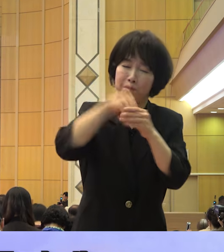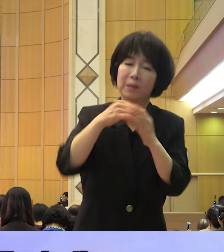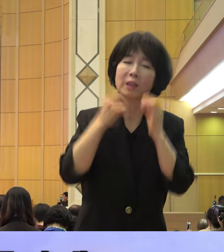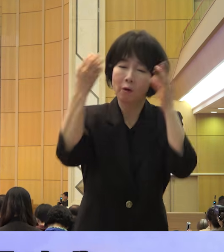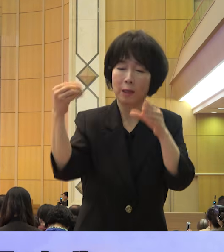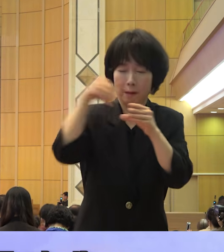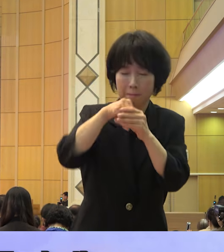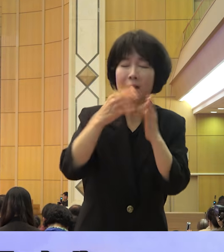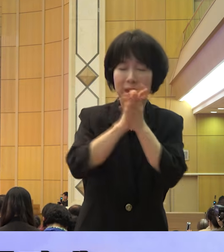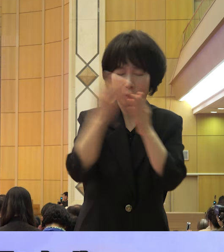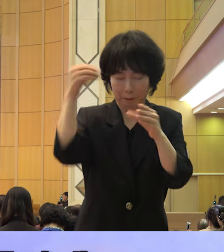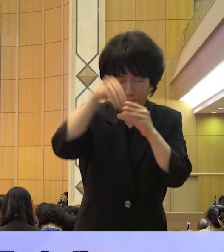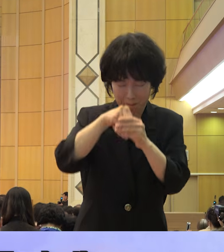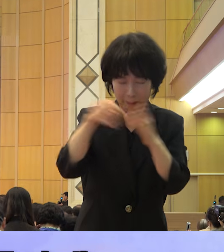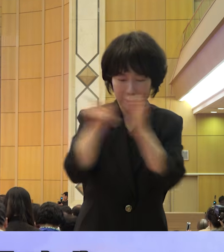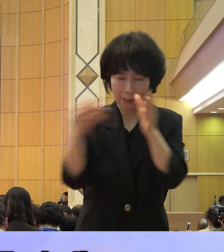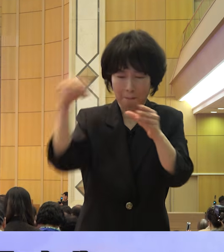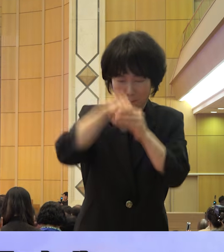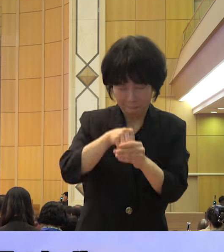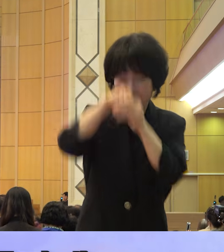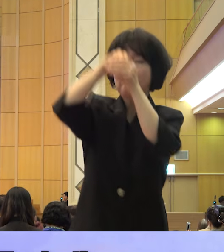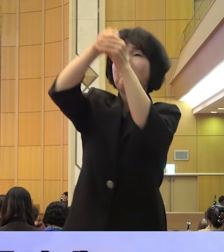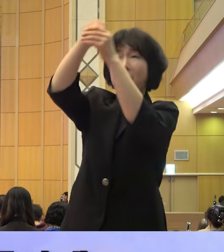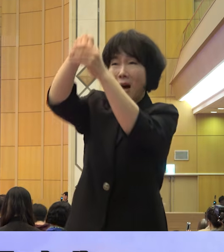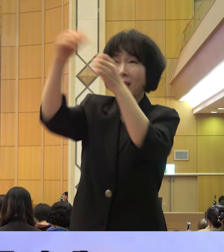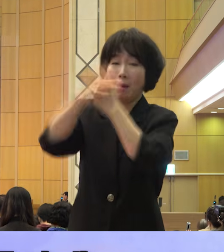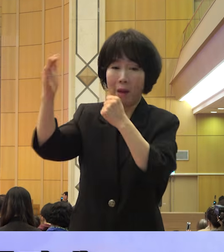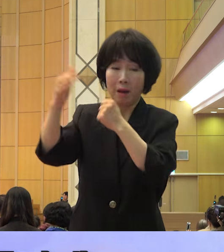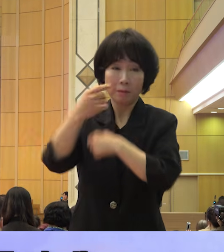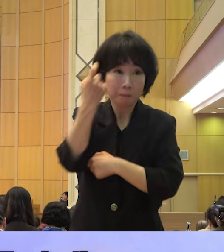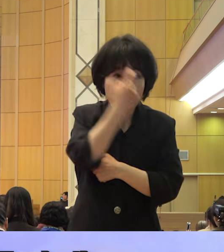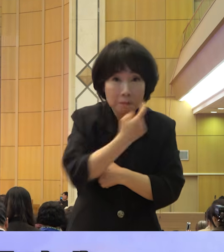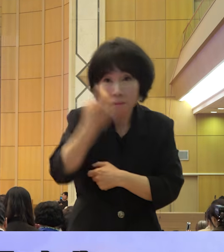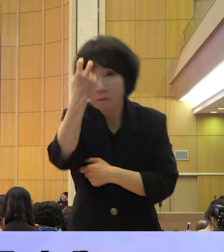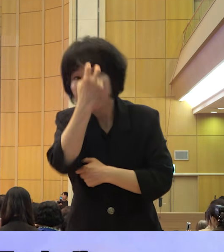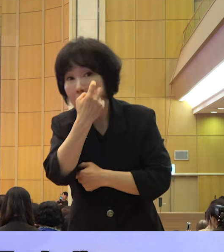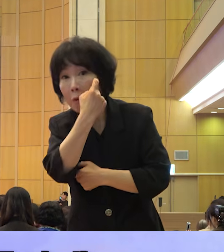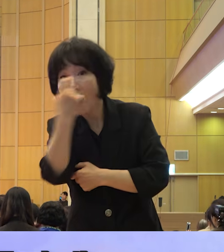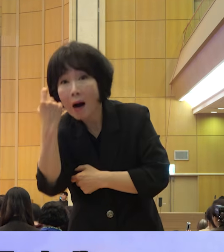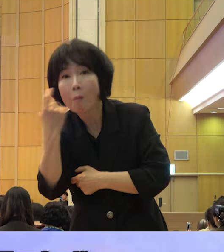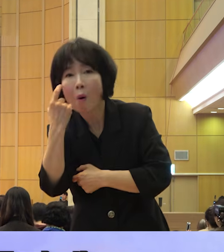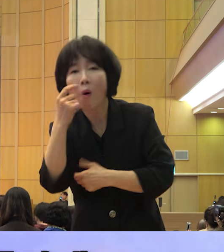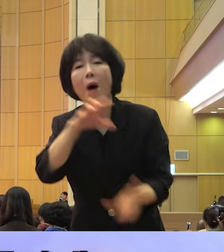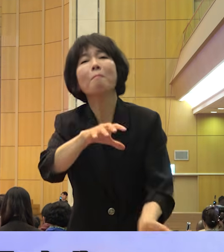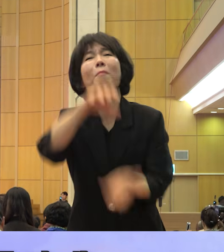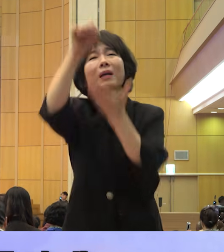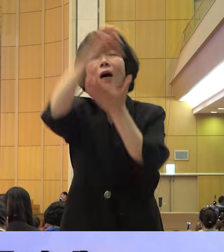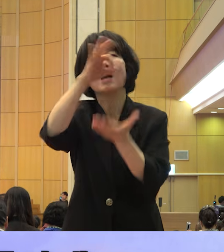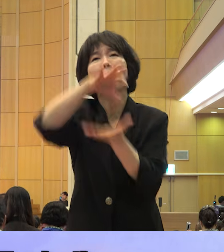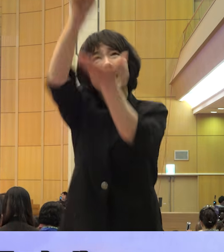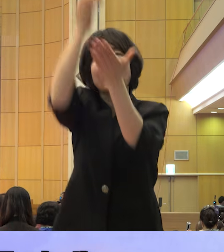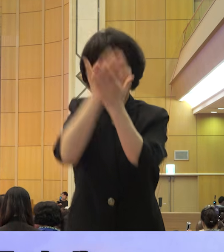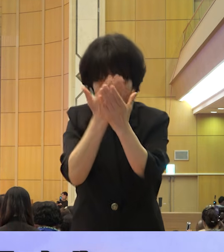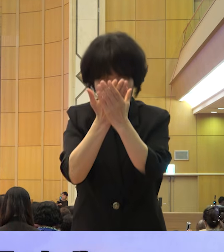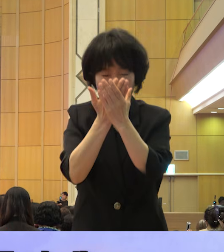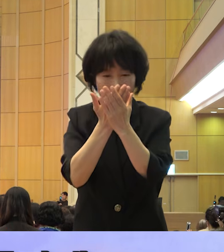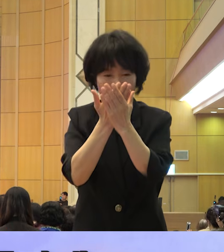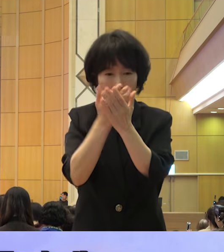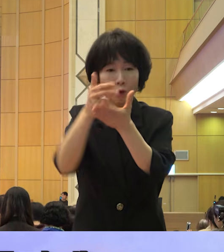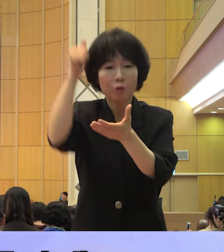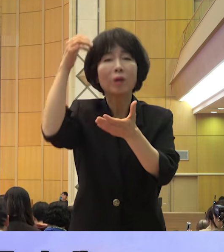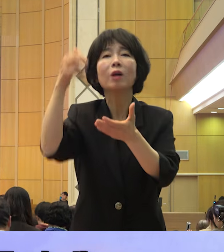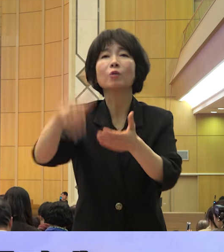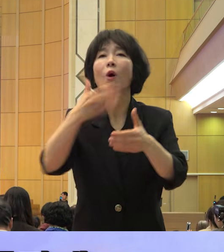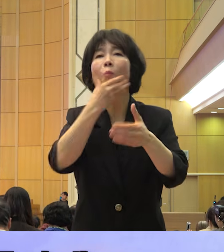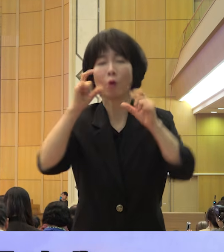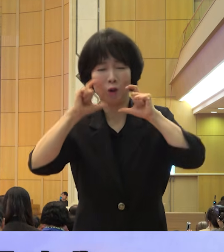담고 정 담고 기도를 담고 믿음을 담아서 드렸사오니 불꽃 같은 눈으로 헤아리시고 흠양하여 주옵소서. 주의